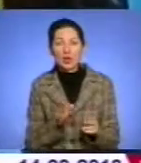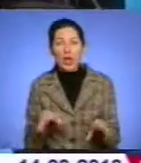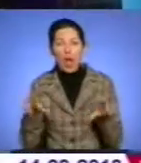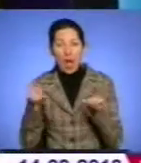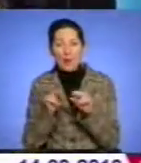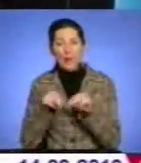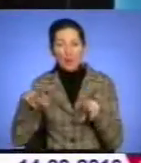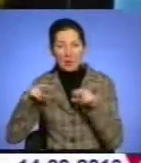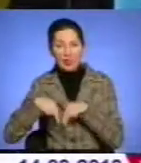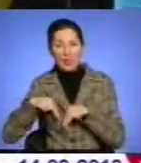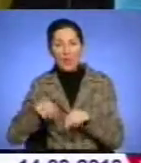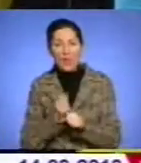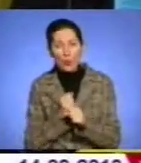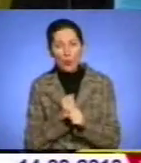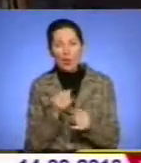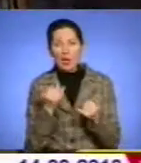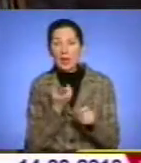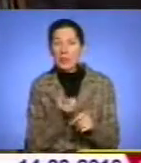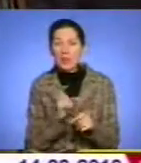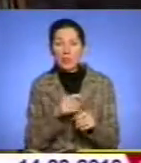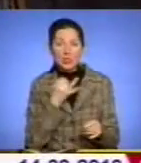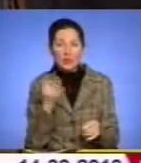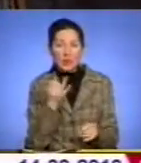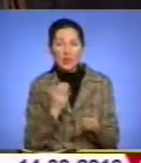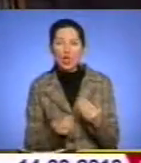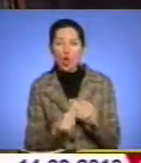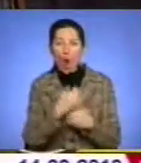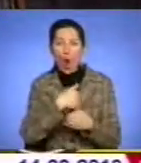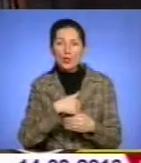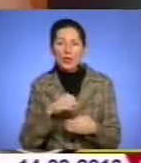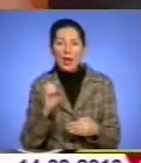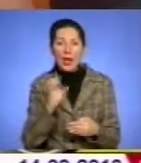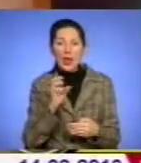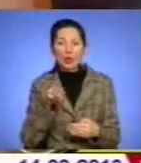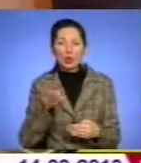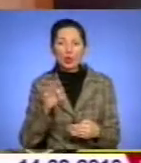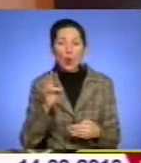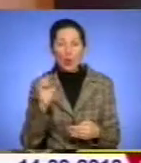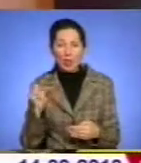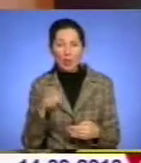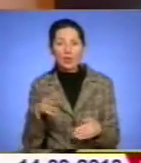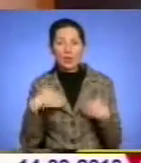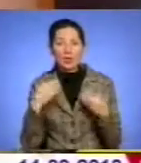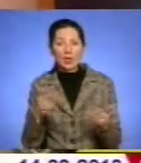Найбільше зацікавлення учасників воркшопу до гостей з Естонії. Точніше, до їх репрезентації подорожей у